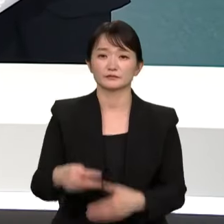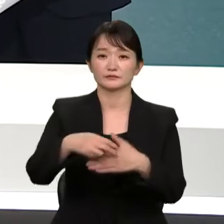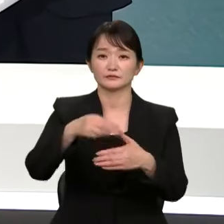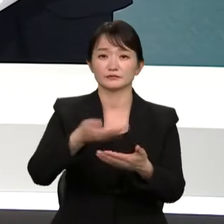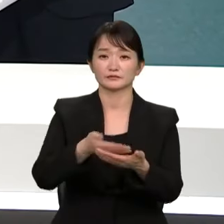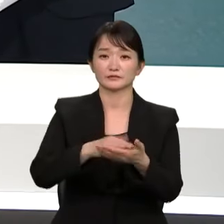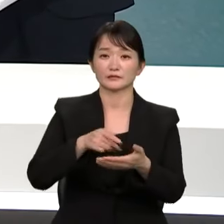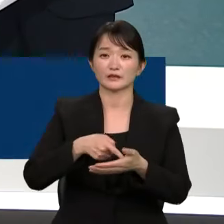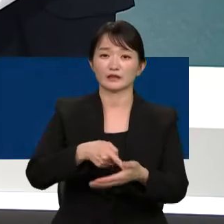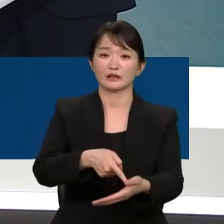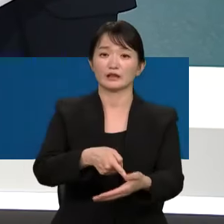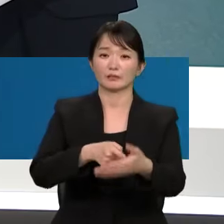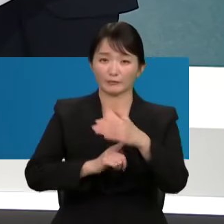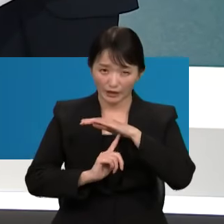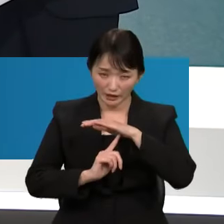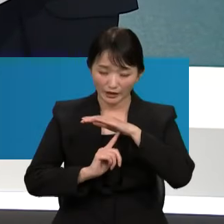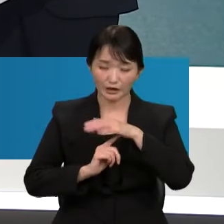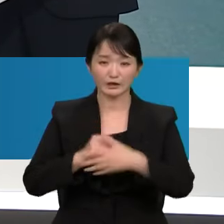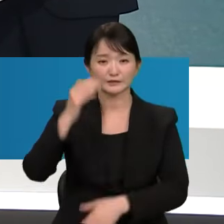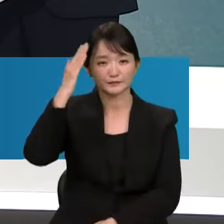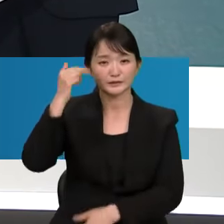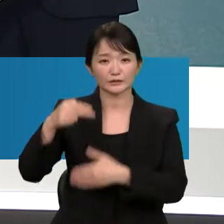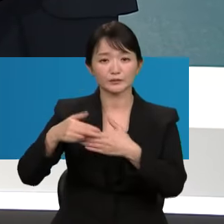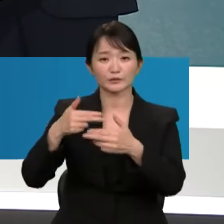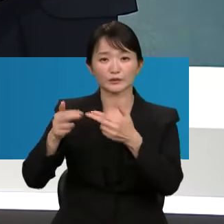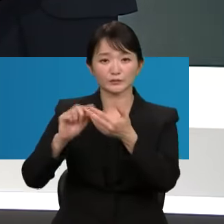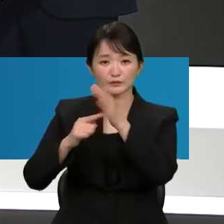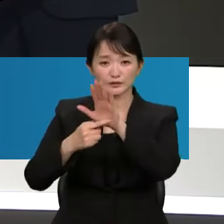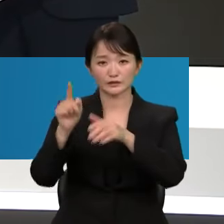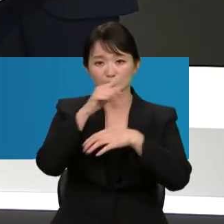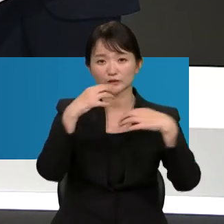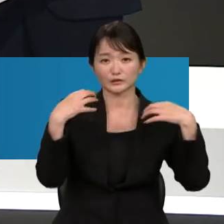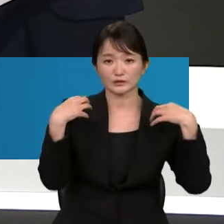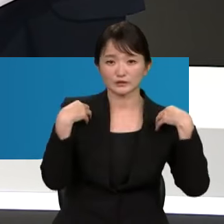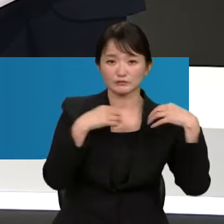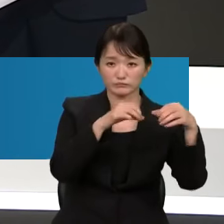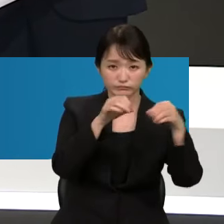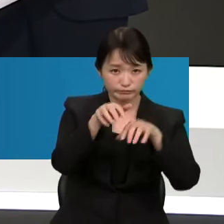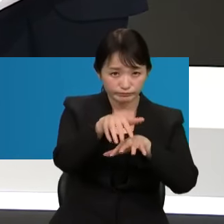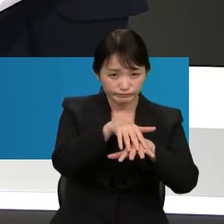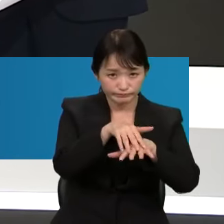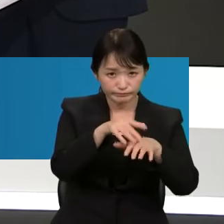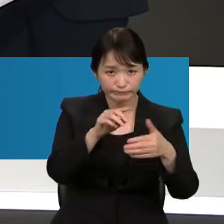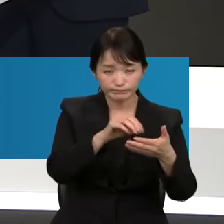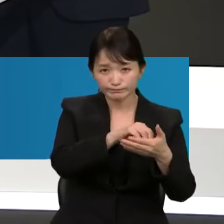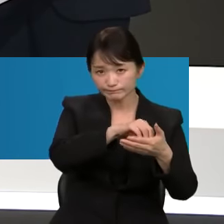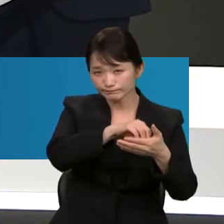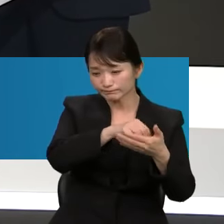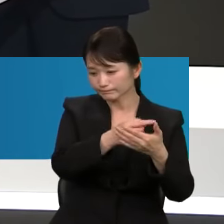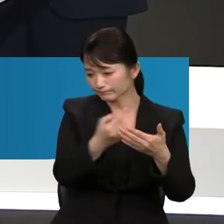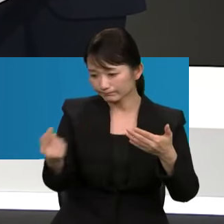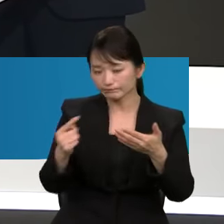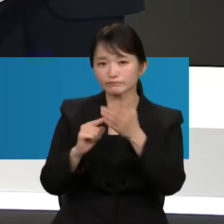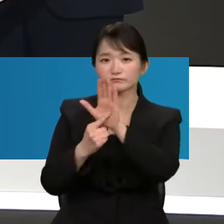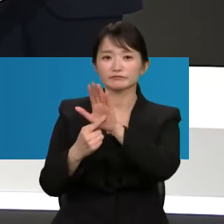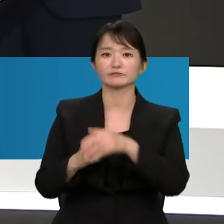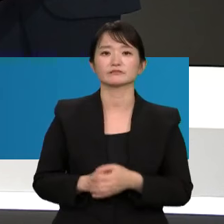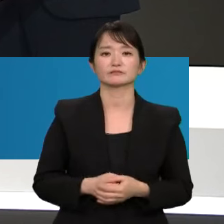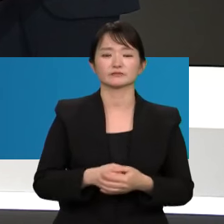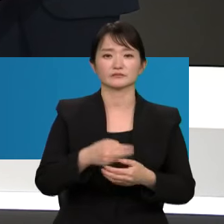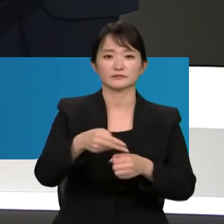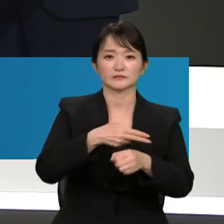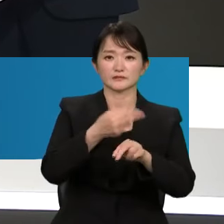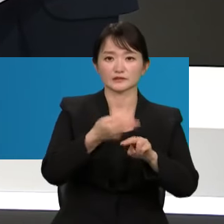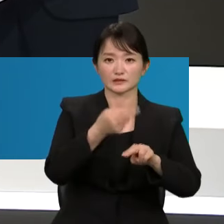의료 개혁도 동력을 잃었습니다. 대한병원협회는 정부와의 대화 협의체에서 빠지겠다고 밝혔습니다. 의료 공백